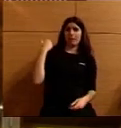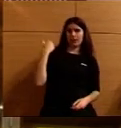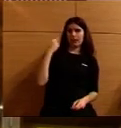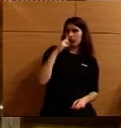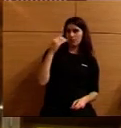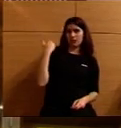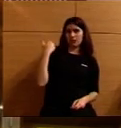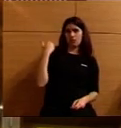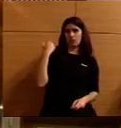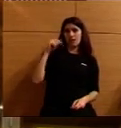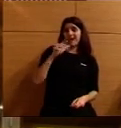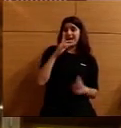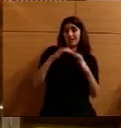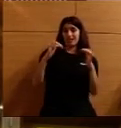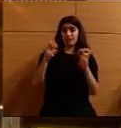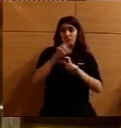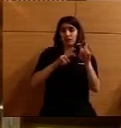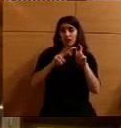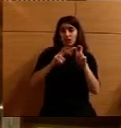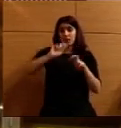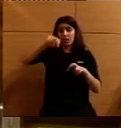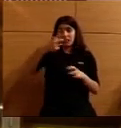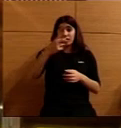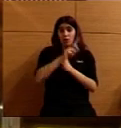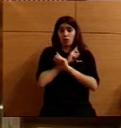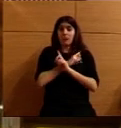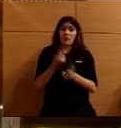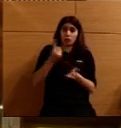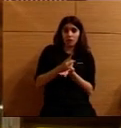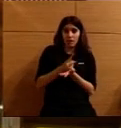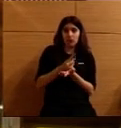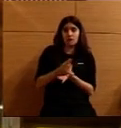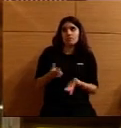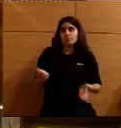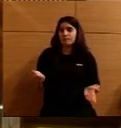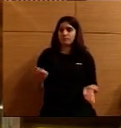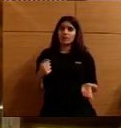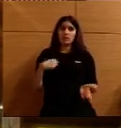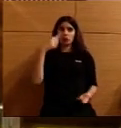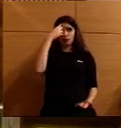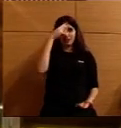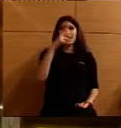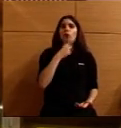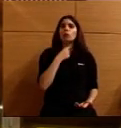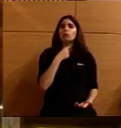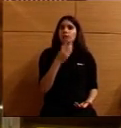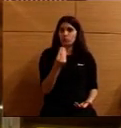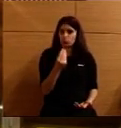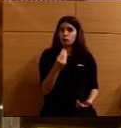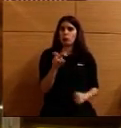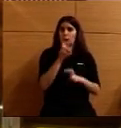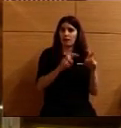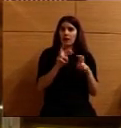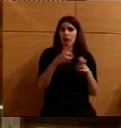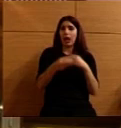Este plenari ne tindrem una i el plenari següent ne tindrem una altra. Jo sé que els agrada molt a vostès